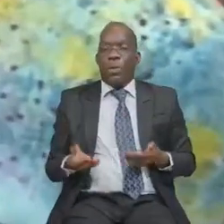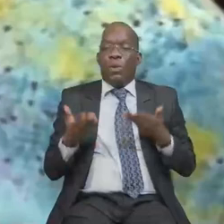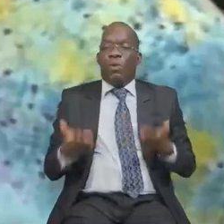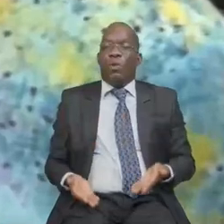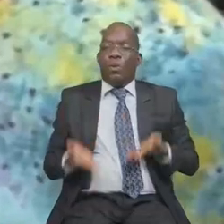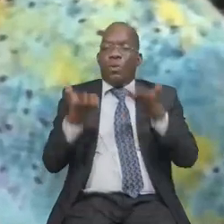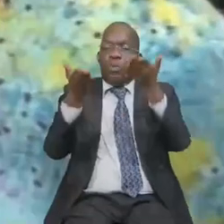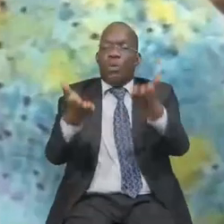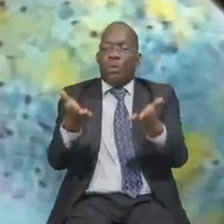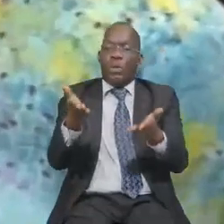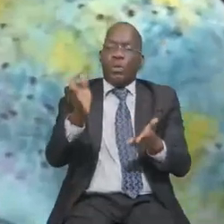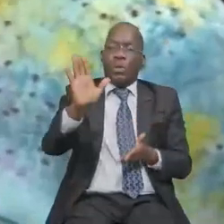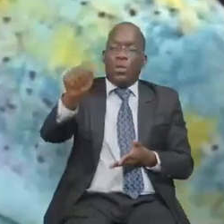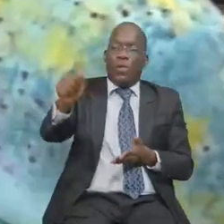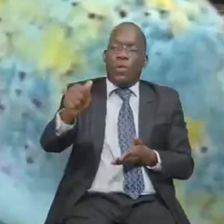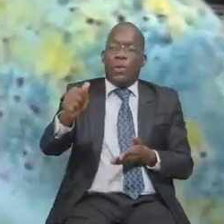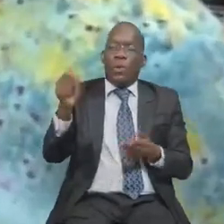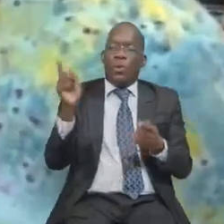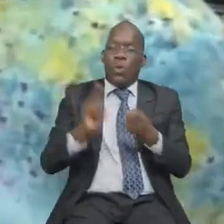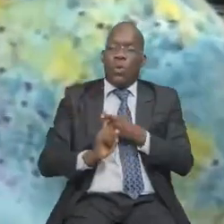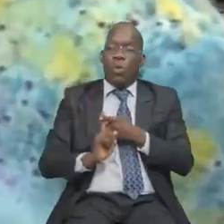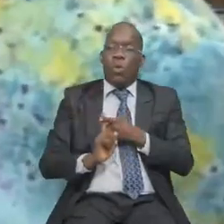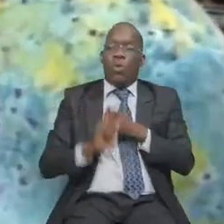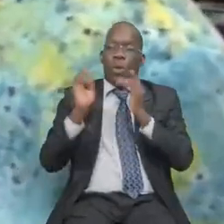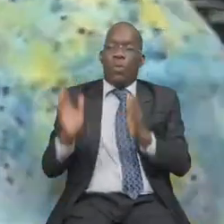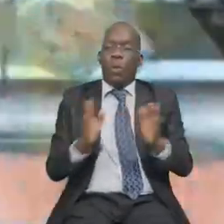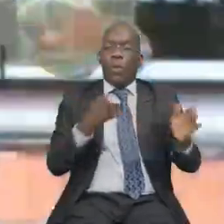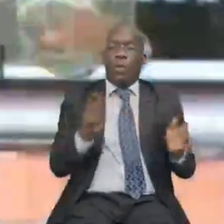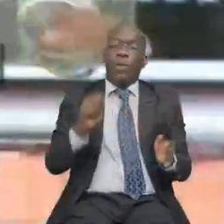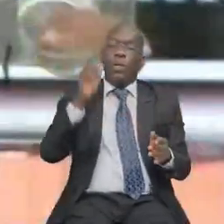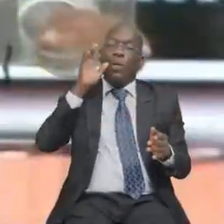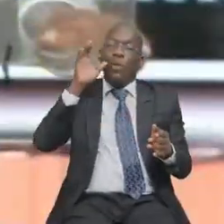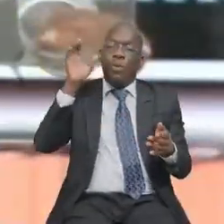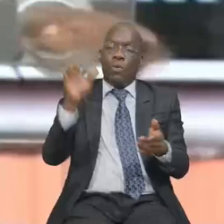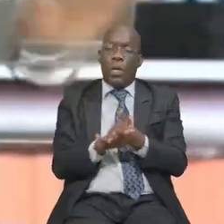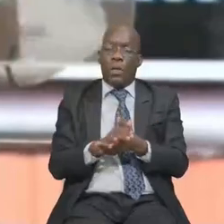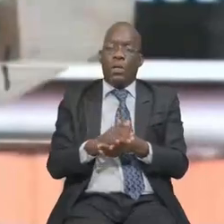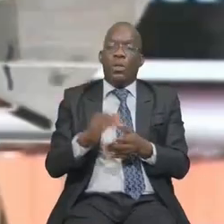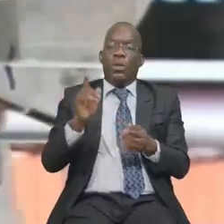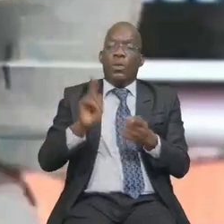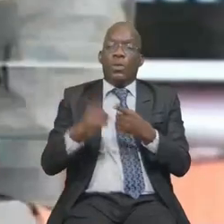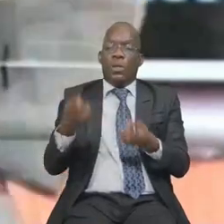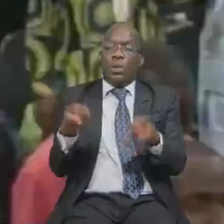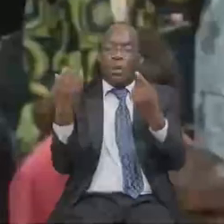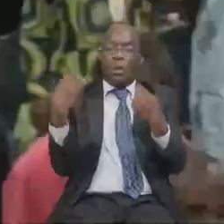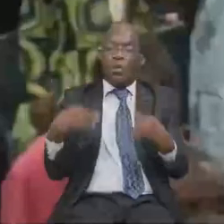à préparer l'épouse pour le retour de Christ.